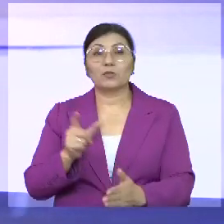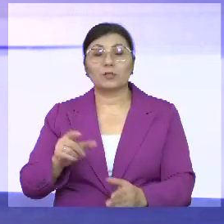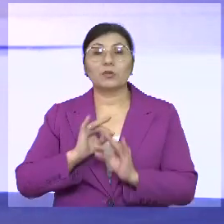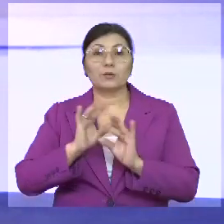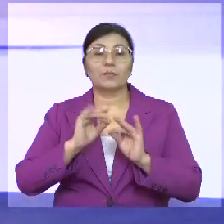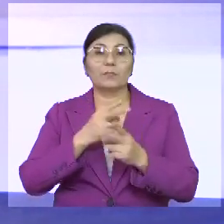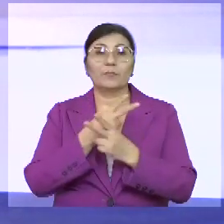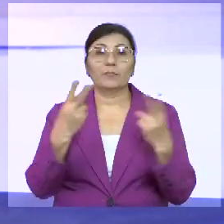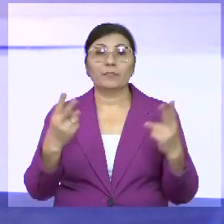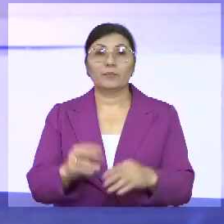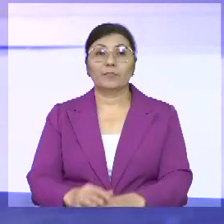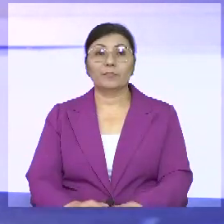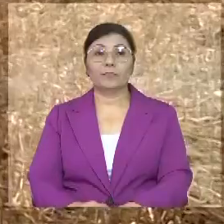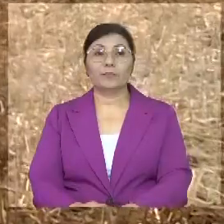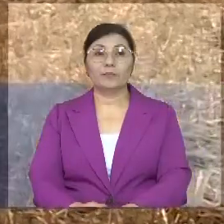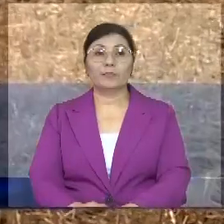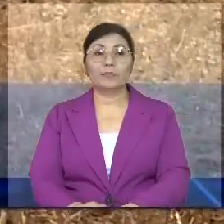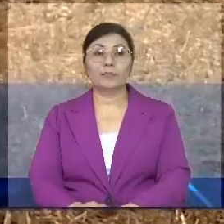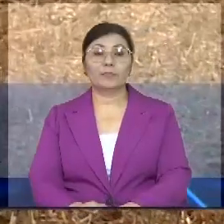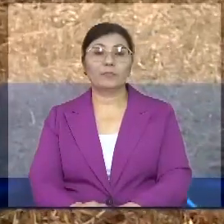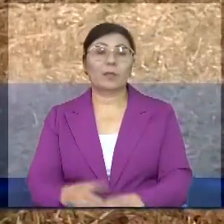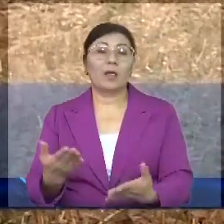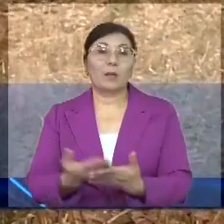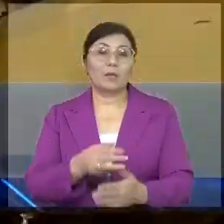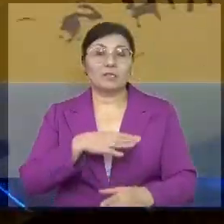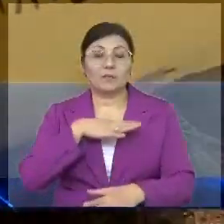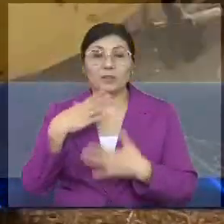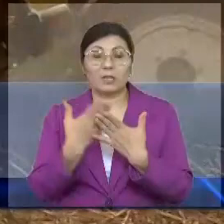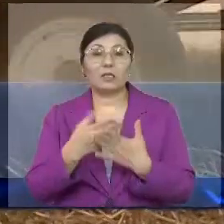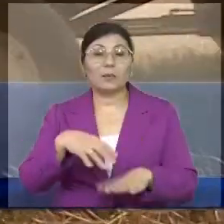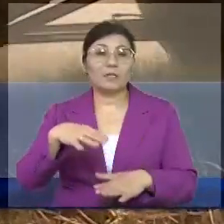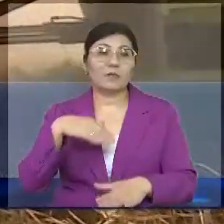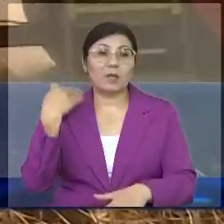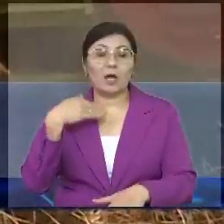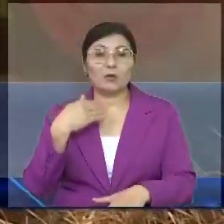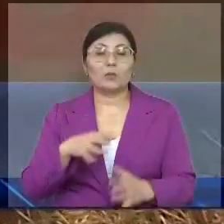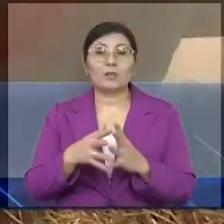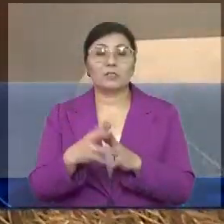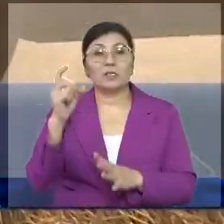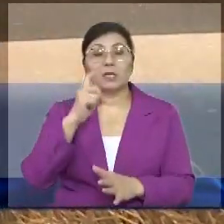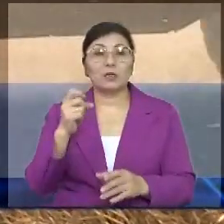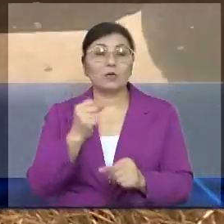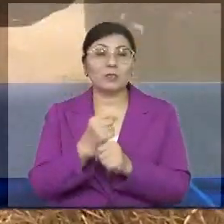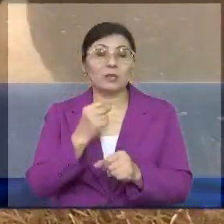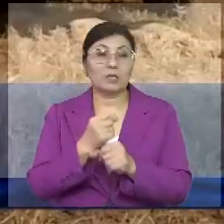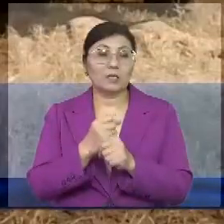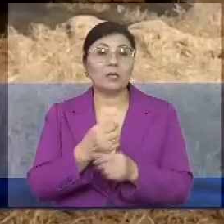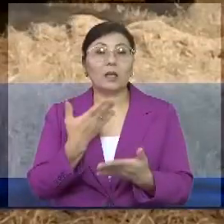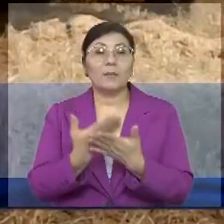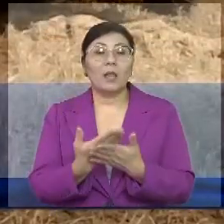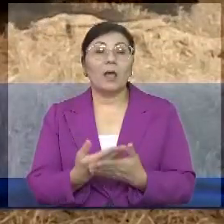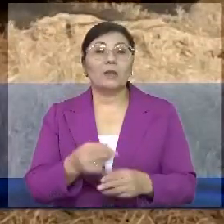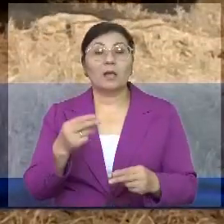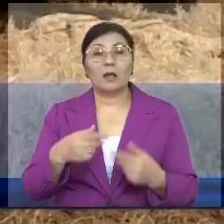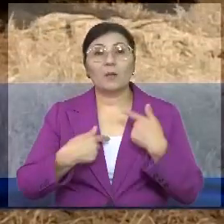расскажет incar карашаева наряду северными регионами страны актюбинские сельхоз угодья также пострадали от дождя